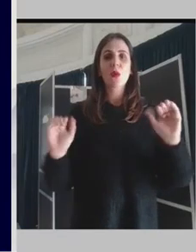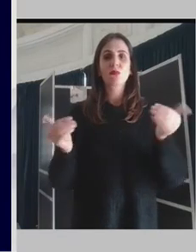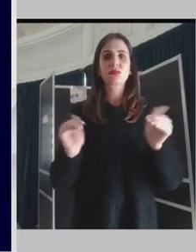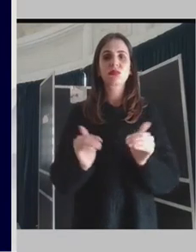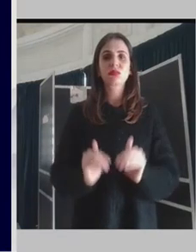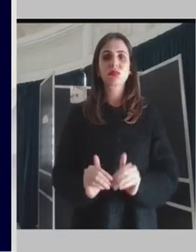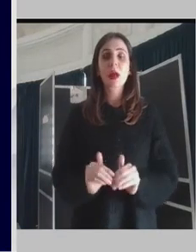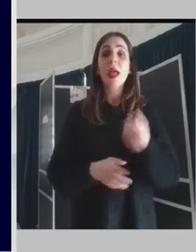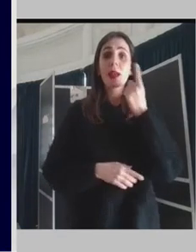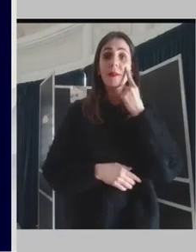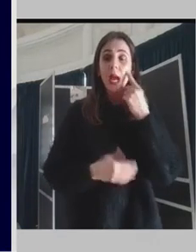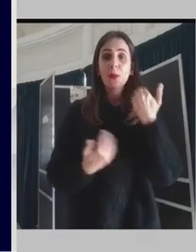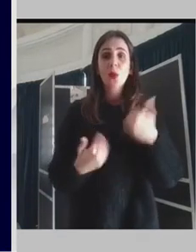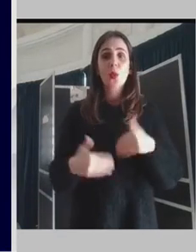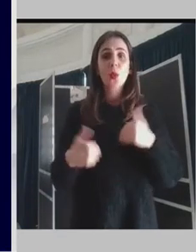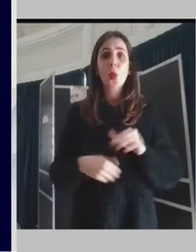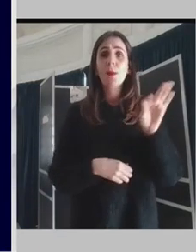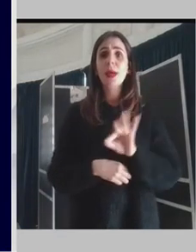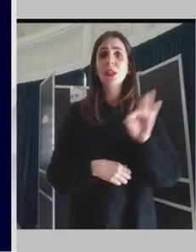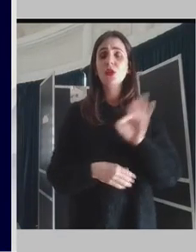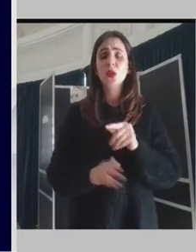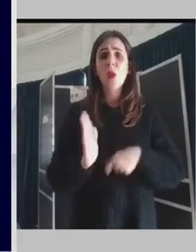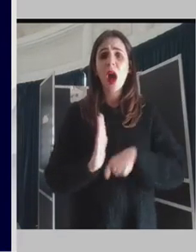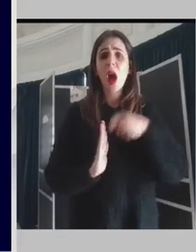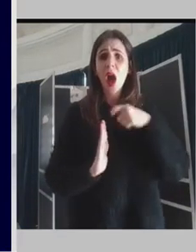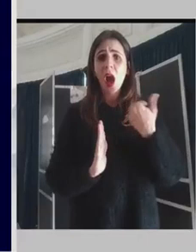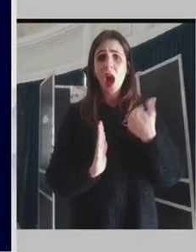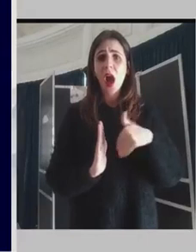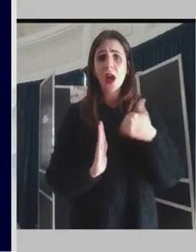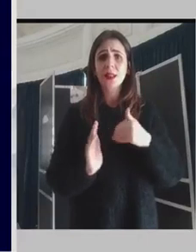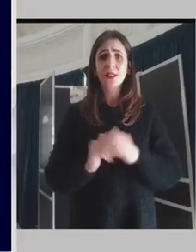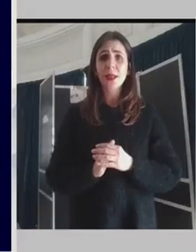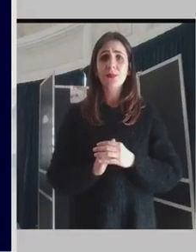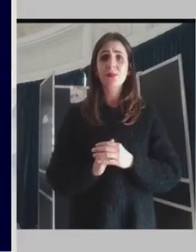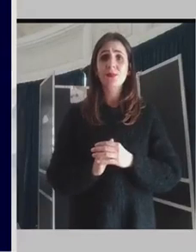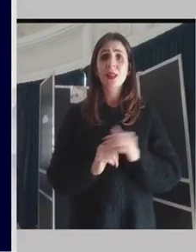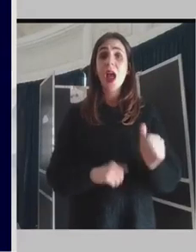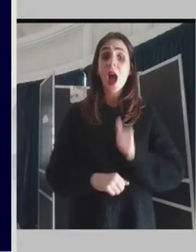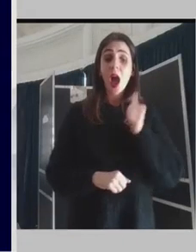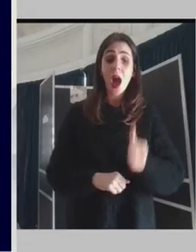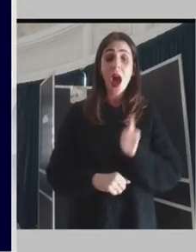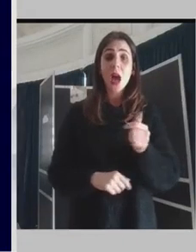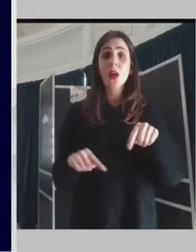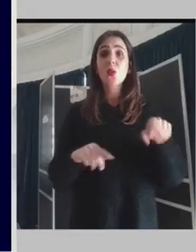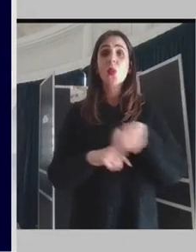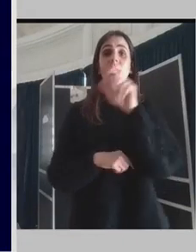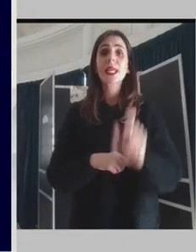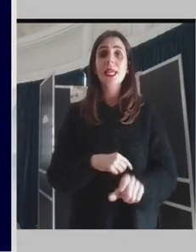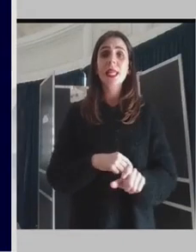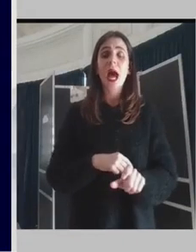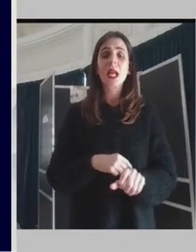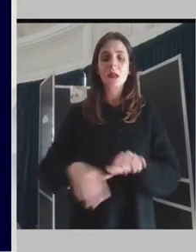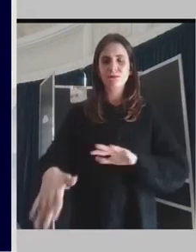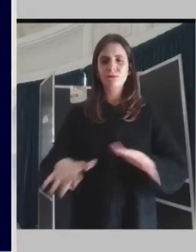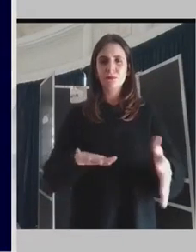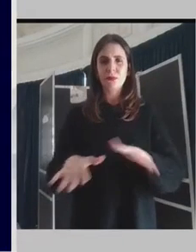numeri impressionanti. Ora, tanto per capirci, ogni anno in Italia muore in media